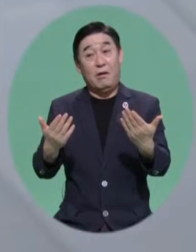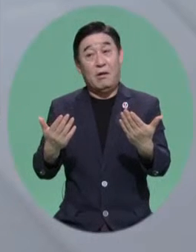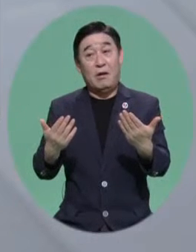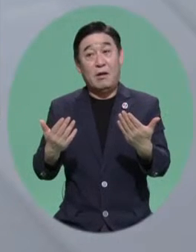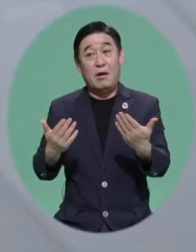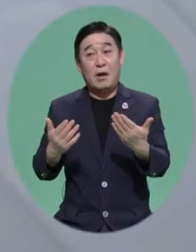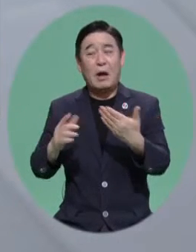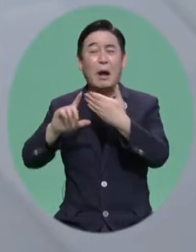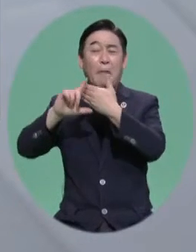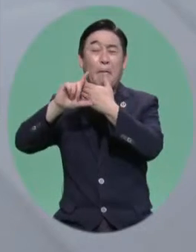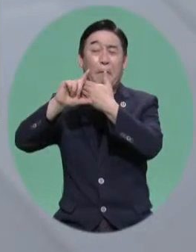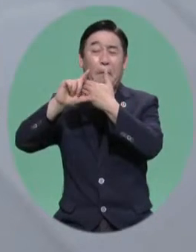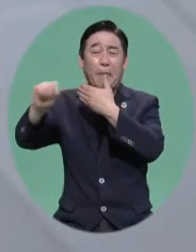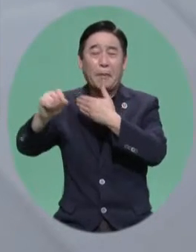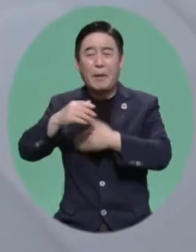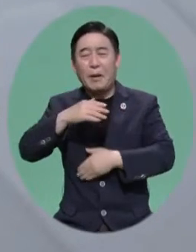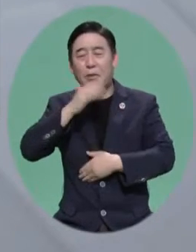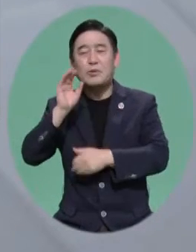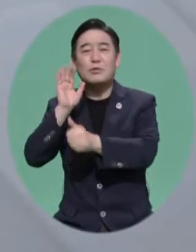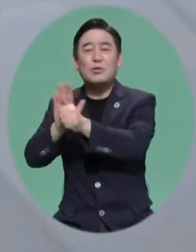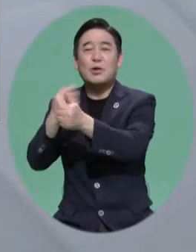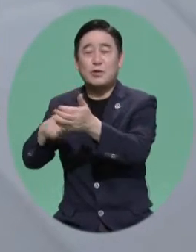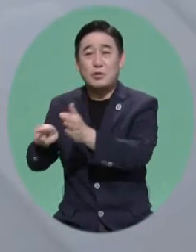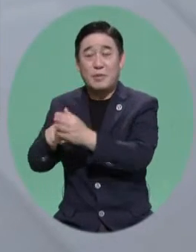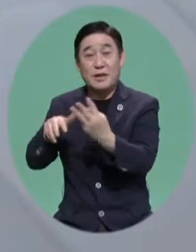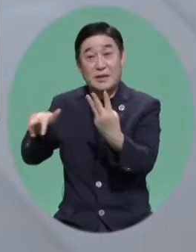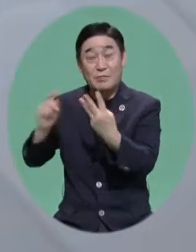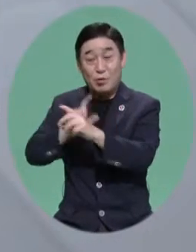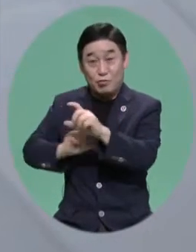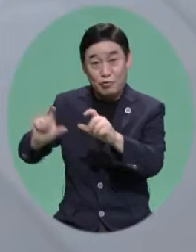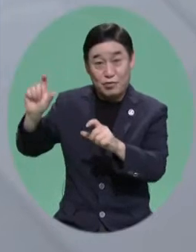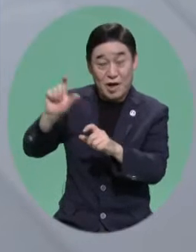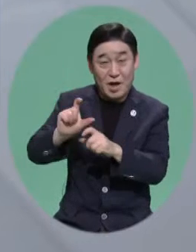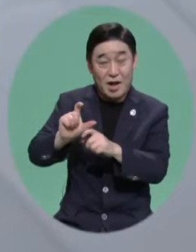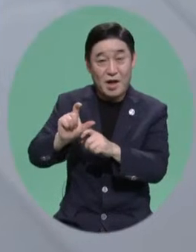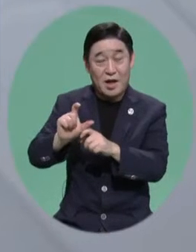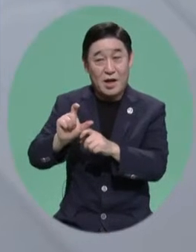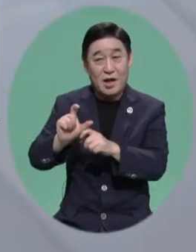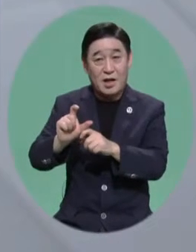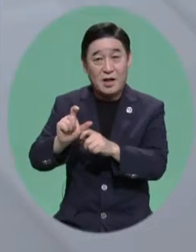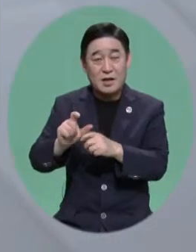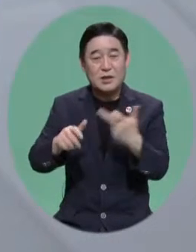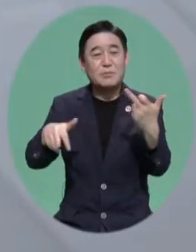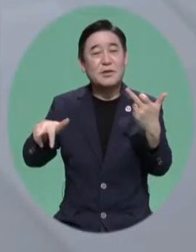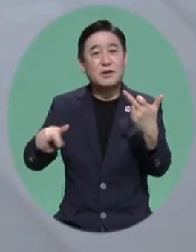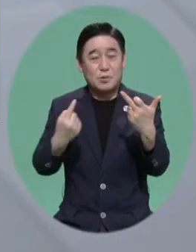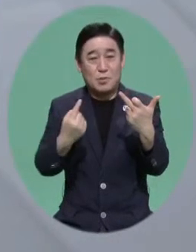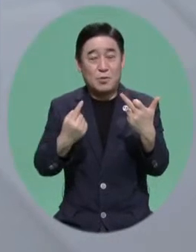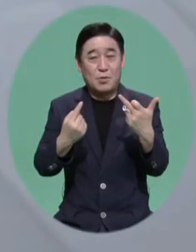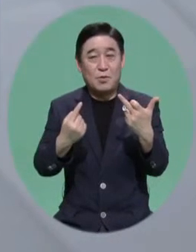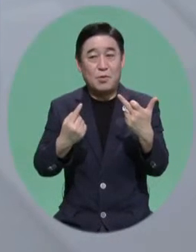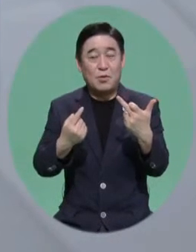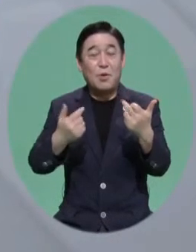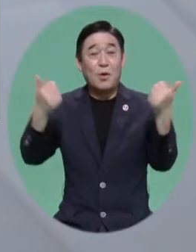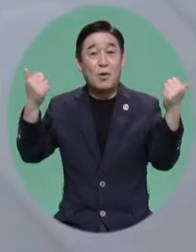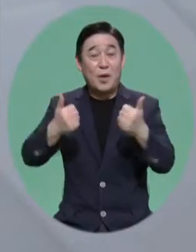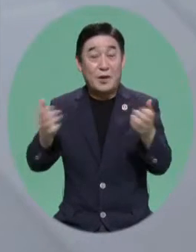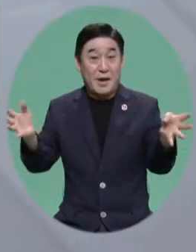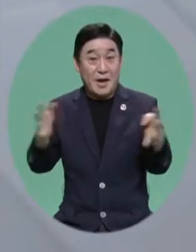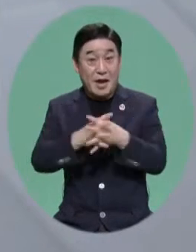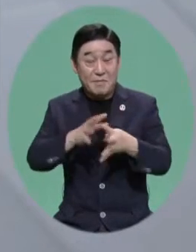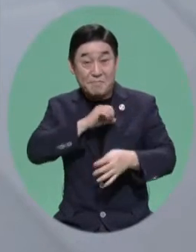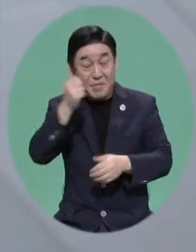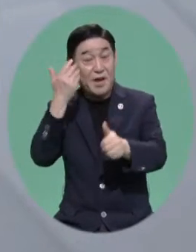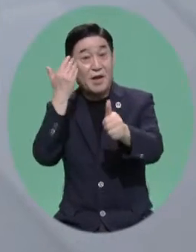사각지대에 놓인 분들에 대한 3주 지원을 부터 해가지고 일단 17조 로 우뇌의 의해서 하게